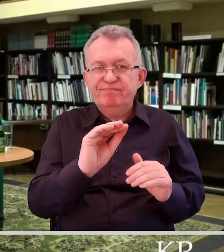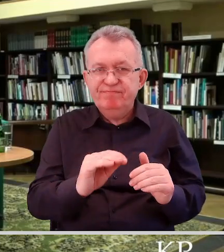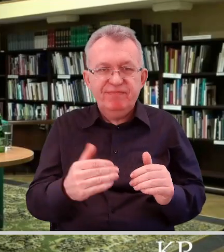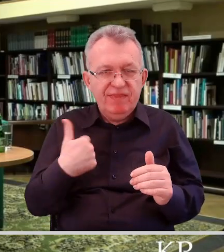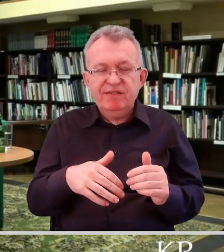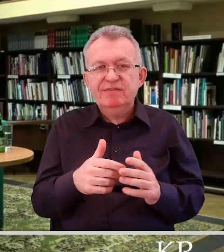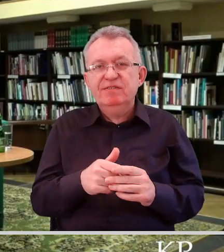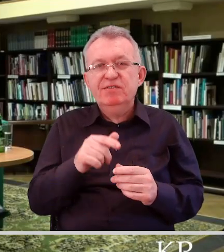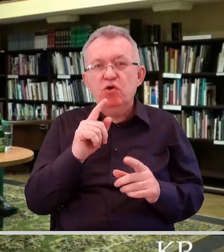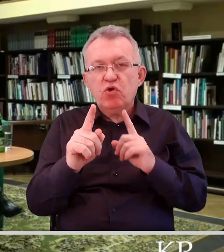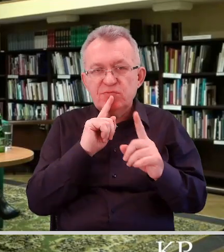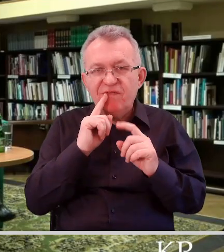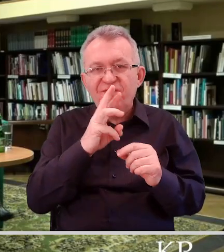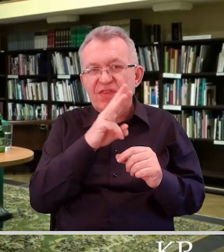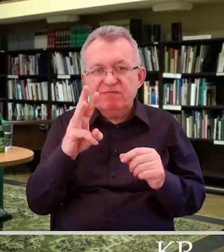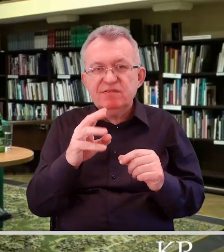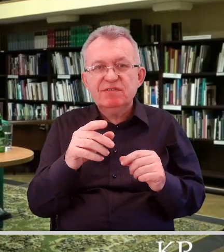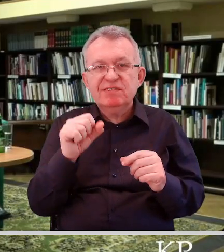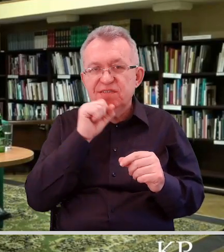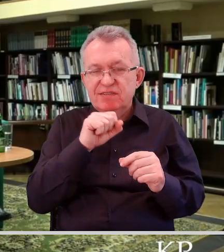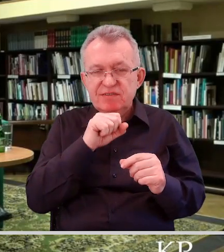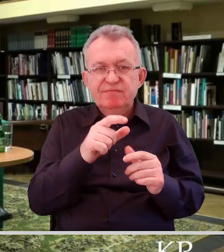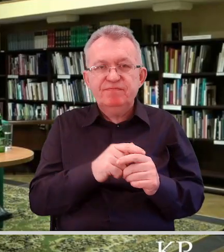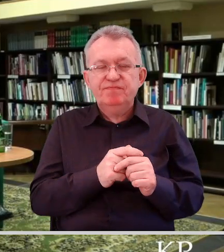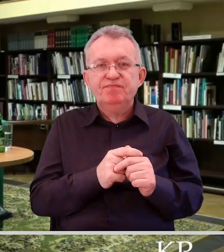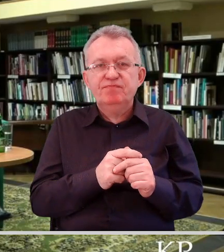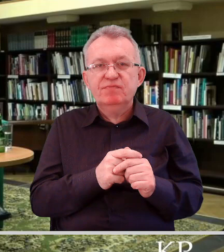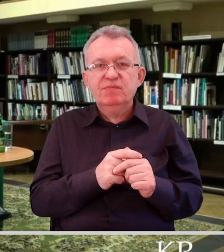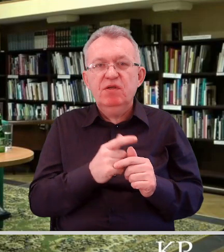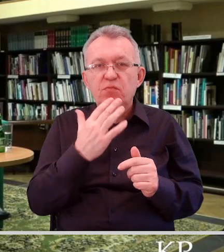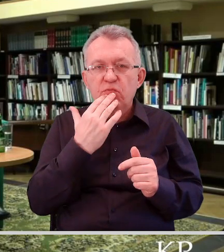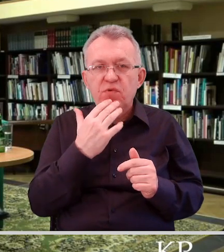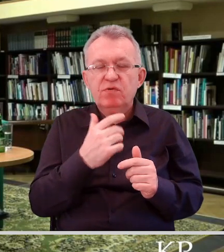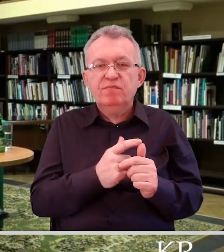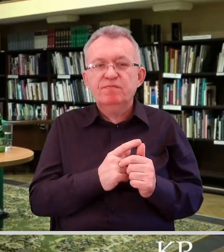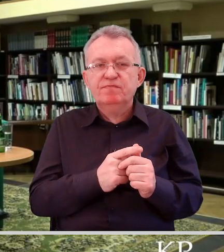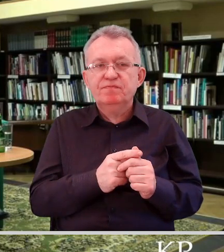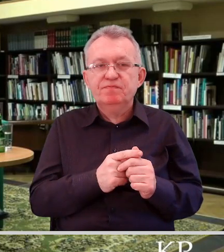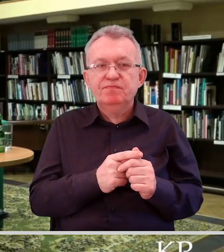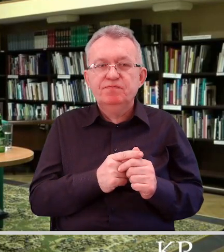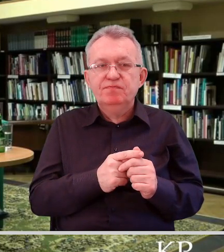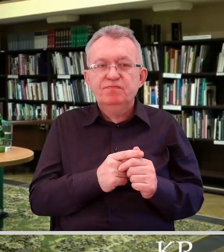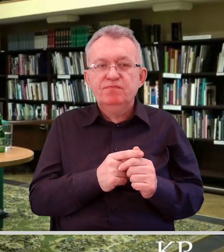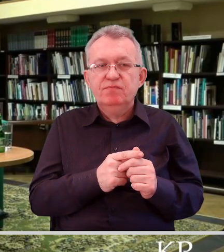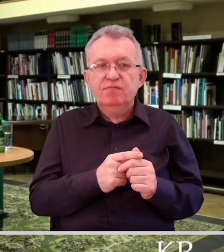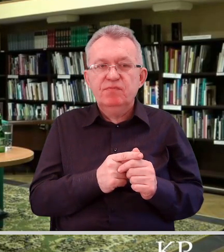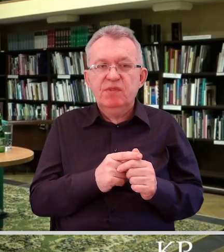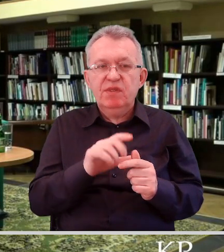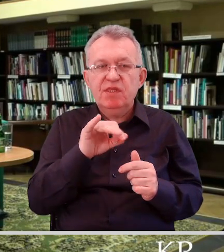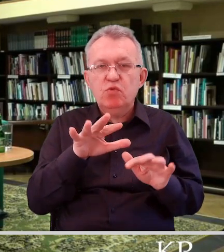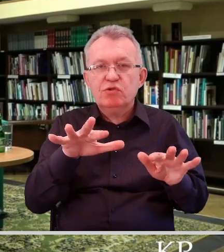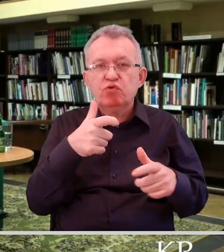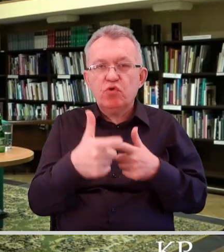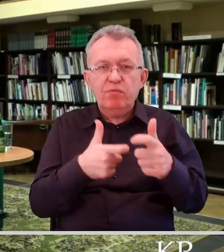wydawcami, to ci tej starszej daty czasami mówią coś takiego, bo ty zbyt wiele